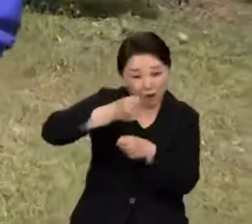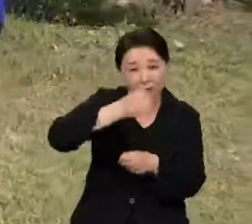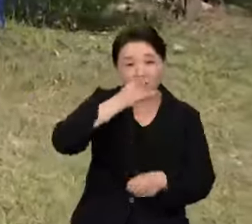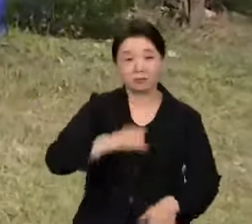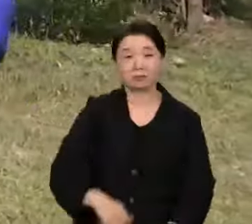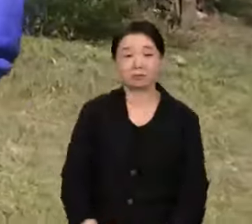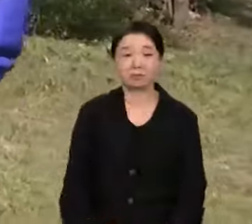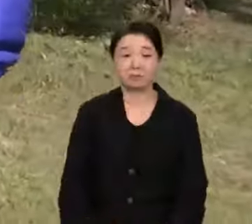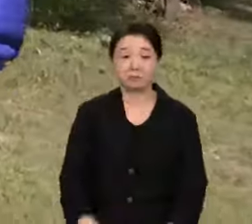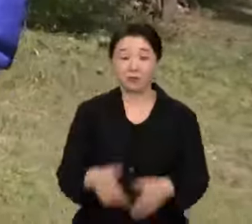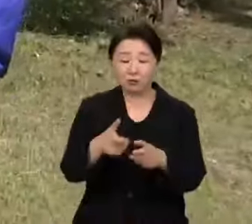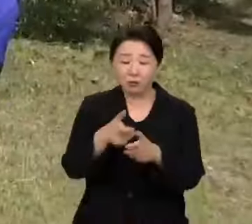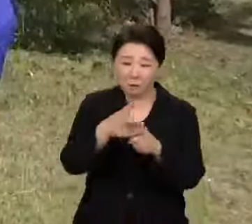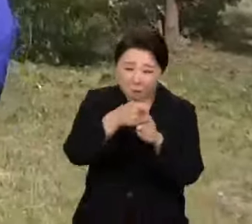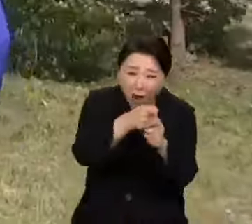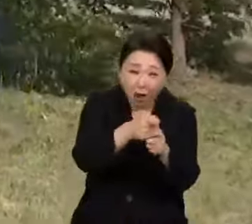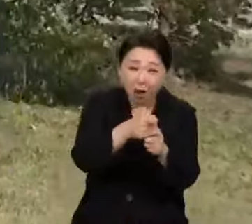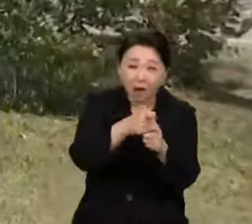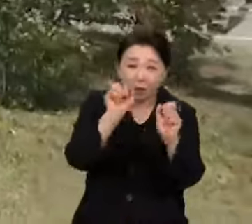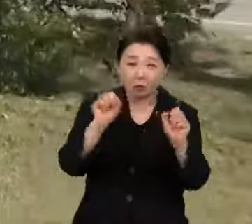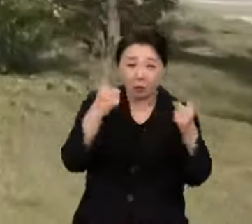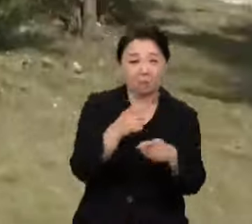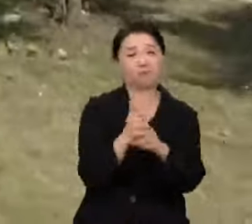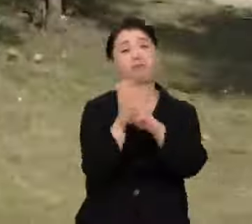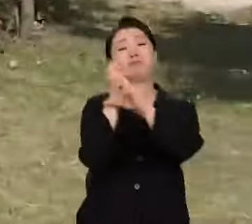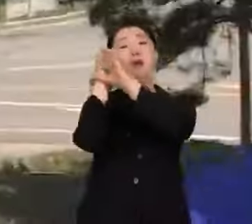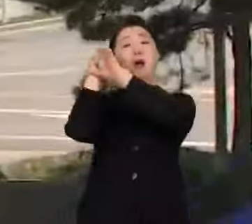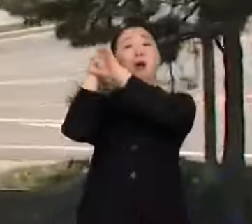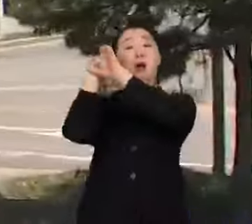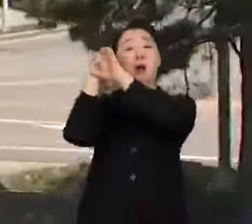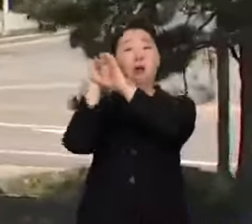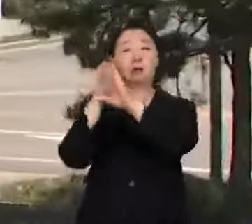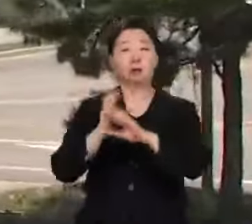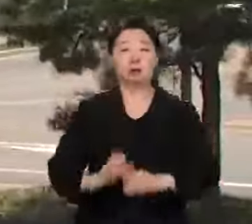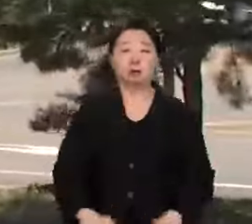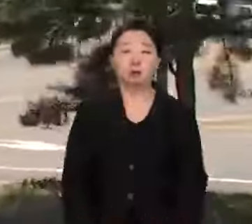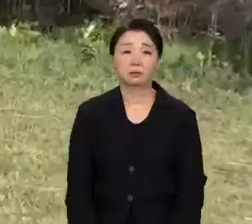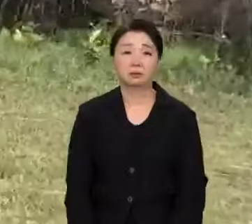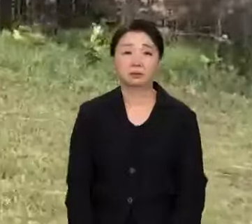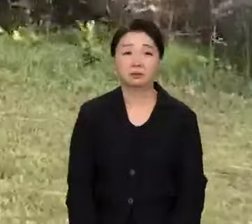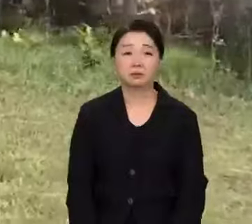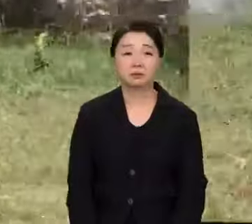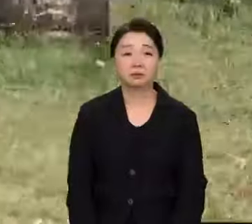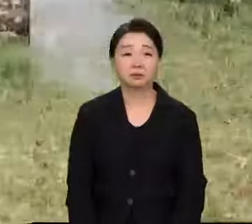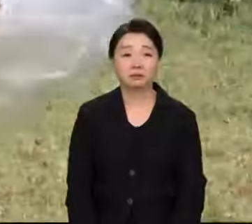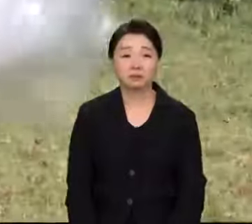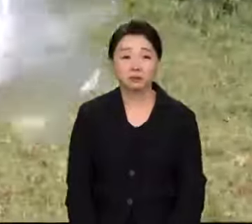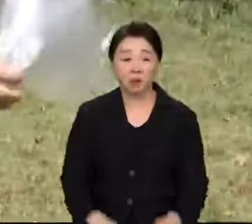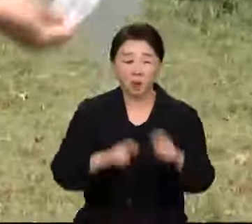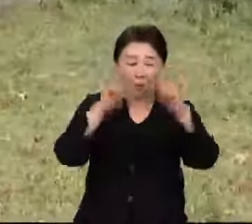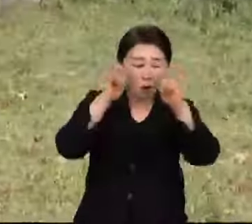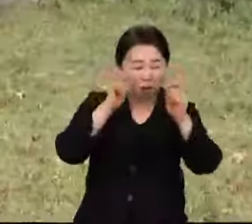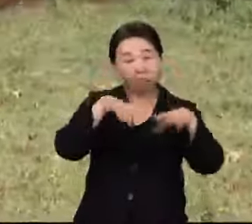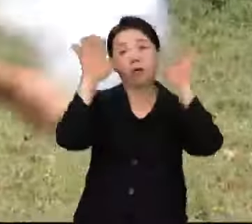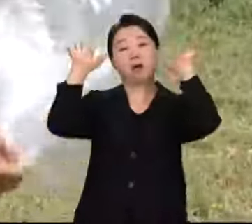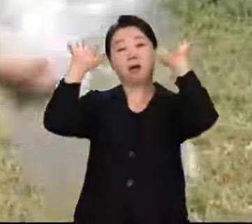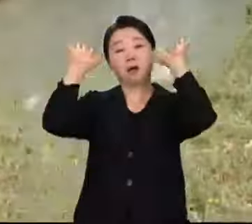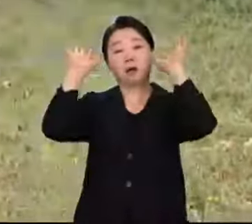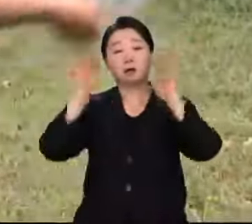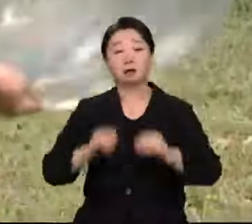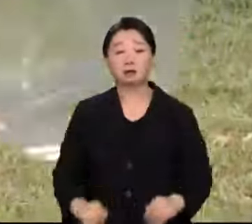준비했습니다. 우산을 펴자마자 바로 뒤집어져 버립니다. 모잔 쓰기가 무섭게